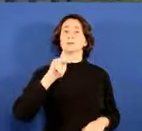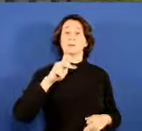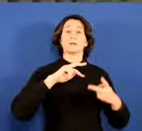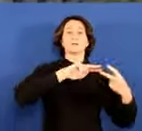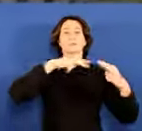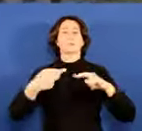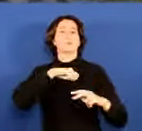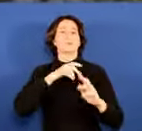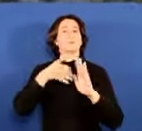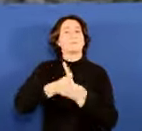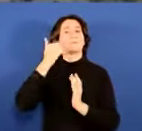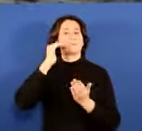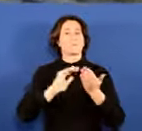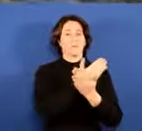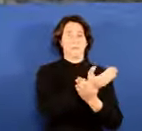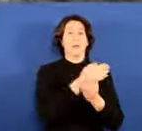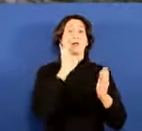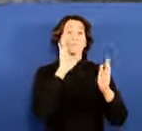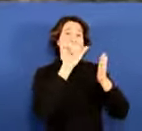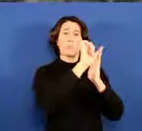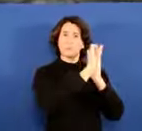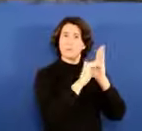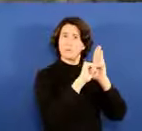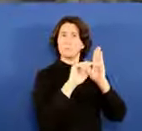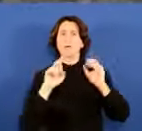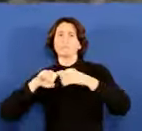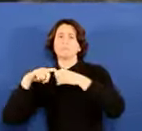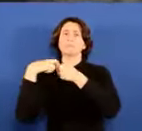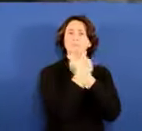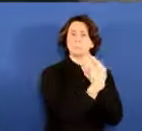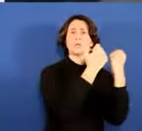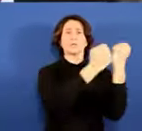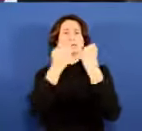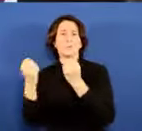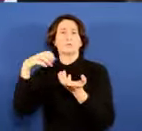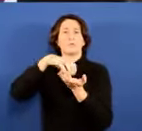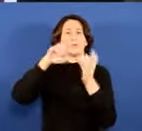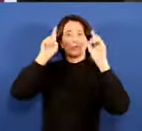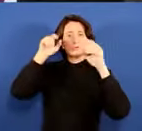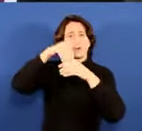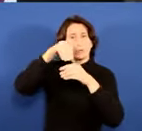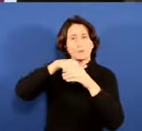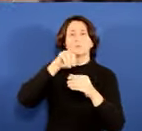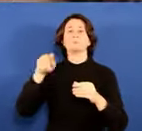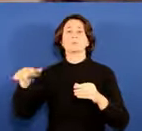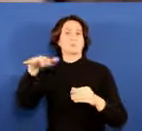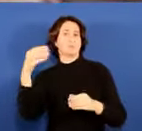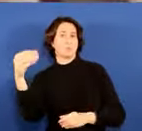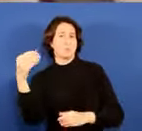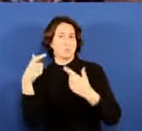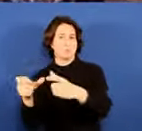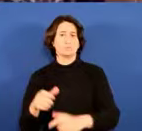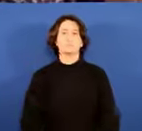hartzen dute bertan. Ekimenak berak berdinsarearen onespena dauka eta bertan berdintasunaren aldeko 57 udal